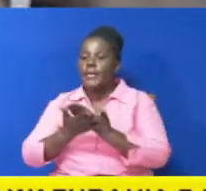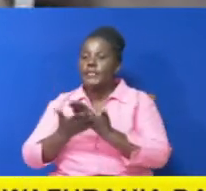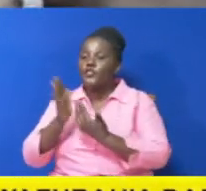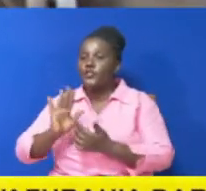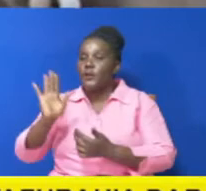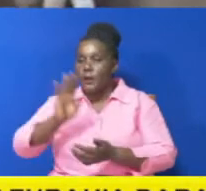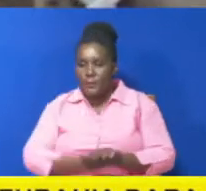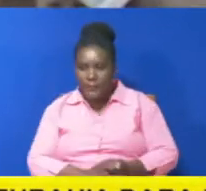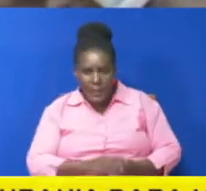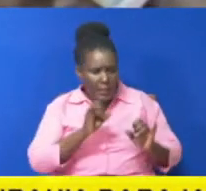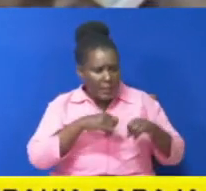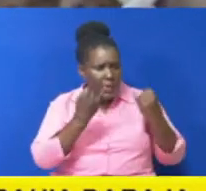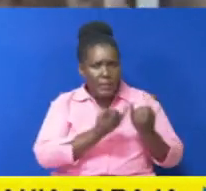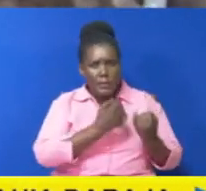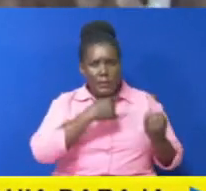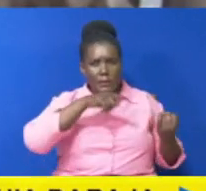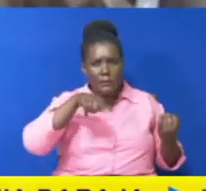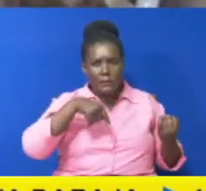la EDF